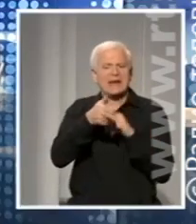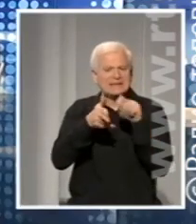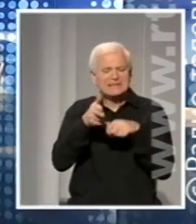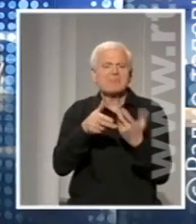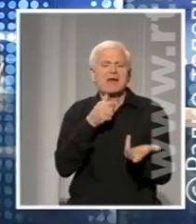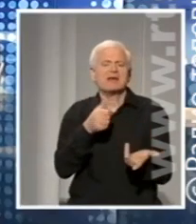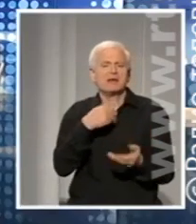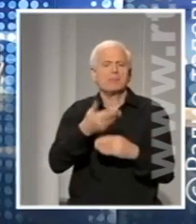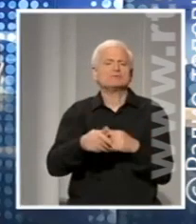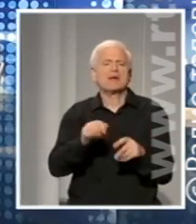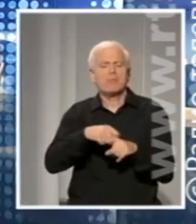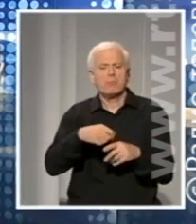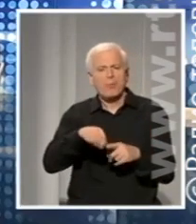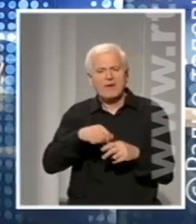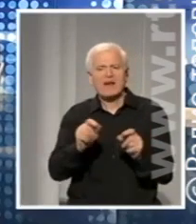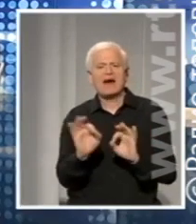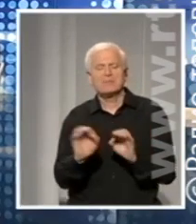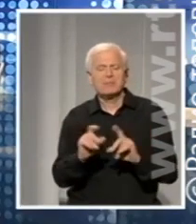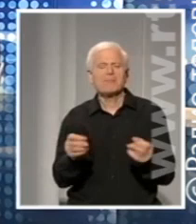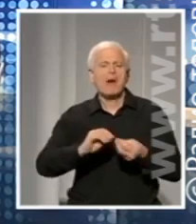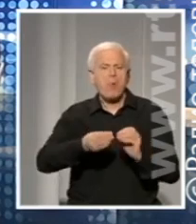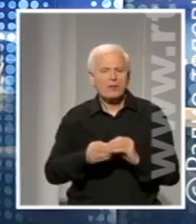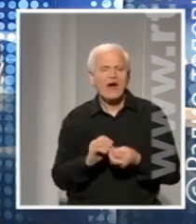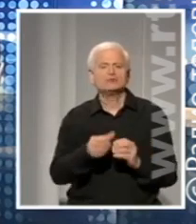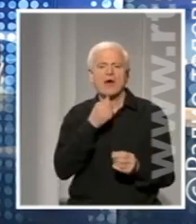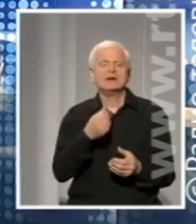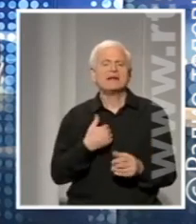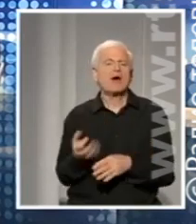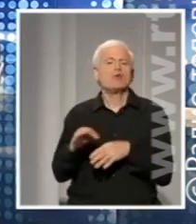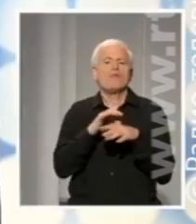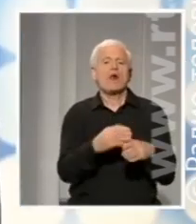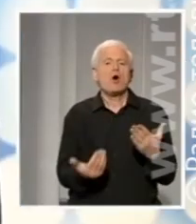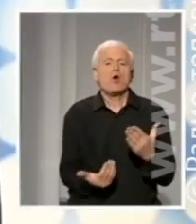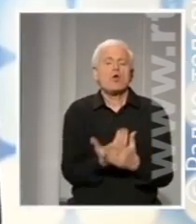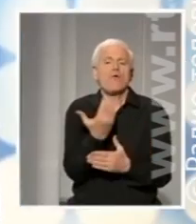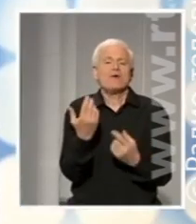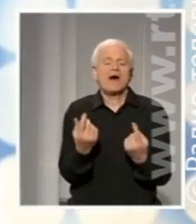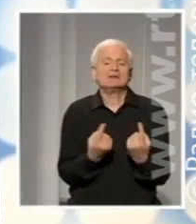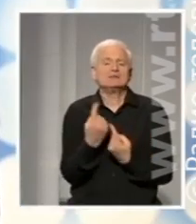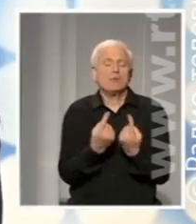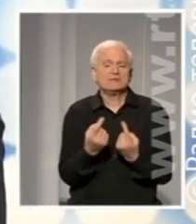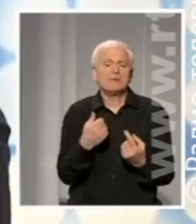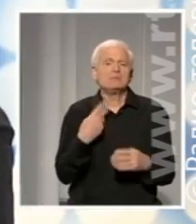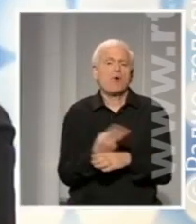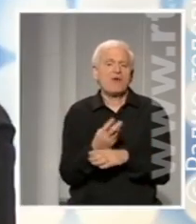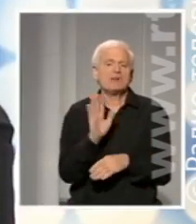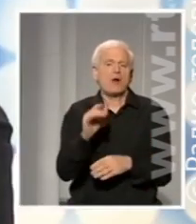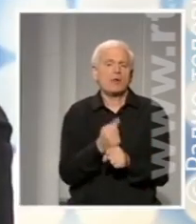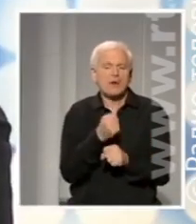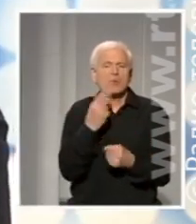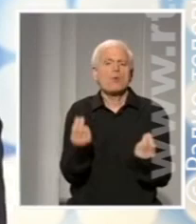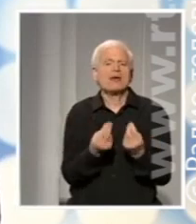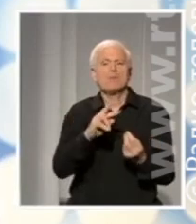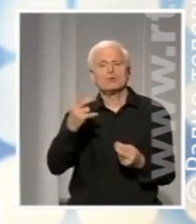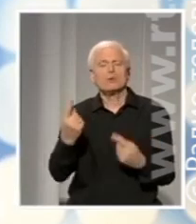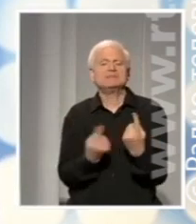itd. Vanredna situacija nas je sve dovela u jednu novu poziciju, ali prosto to je tako. Navikli smo da funkcionišemo i u nekim